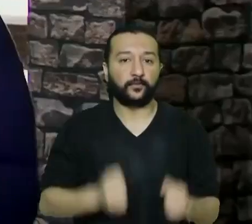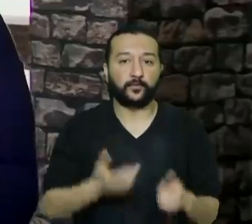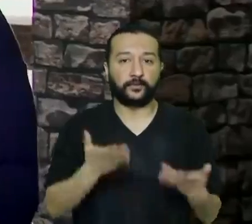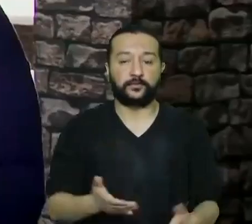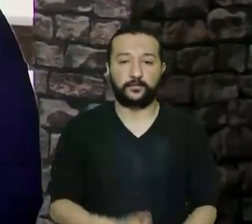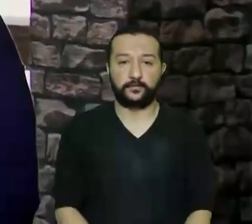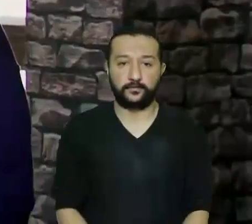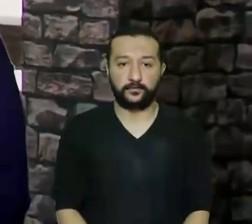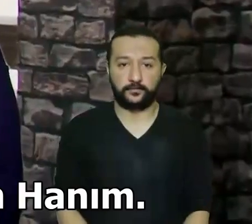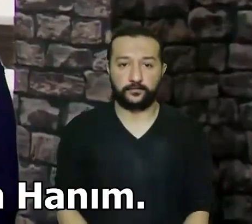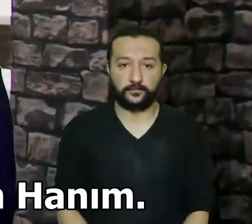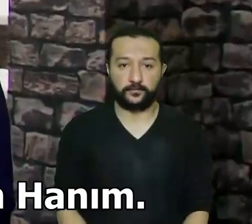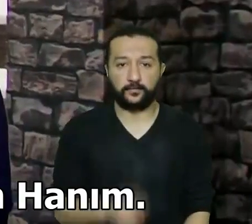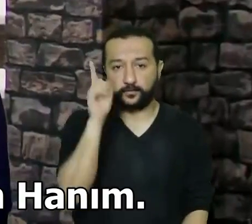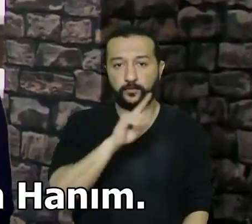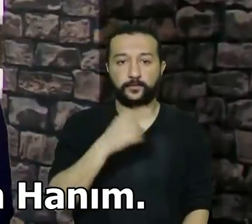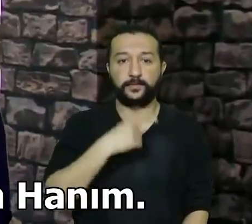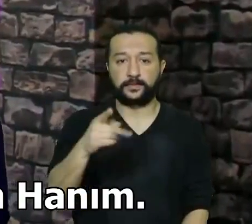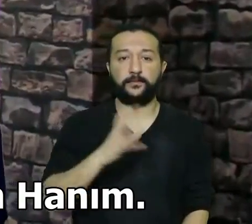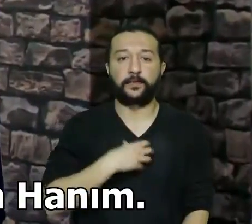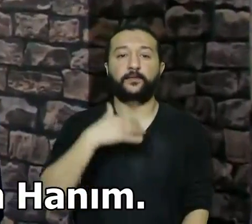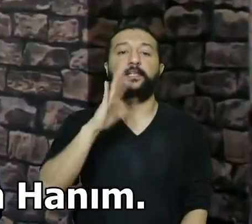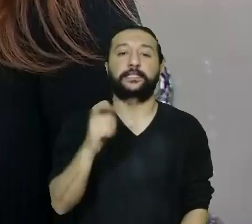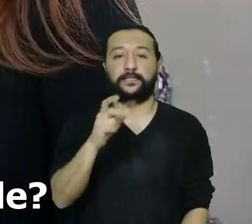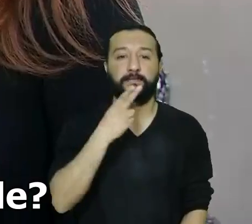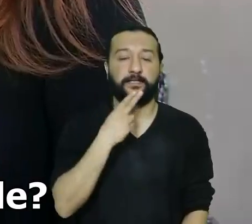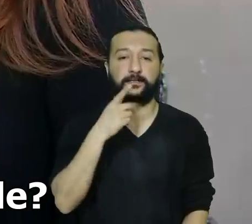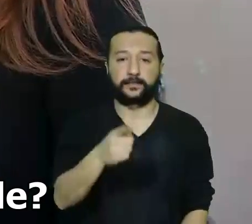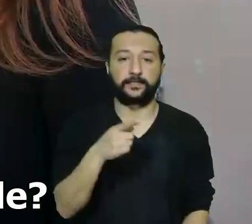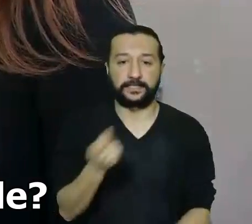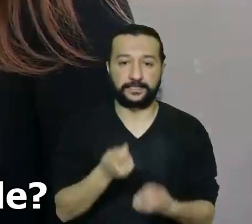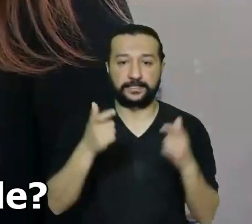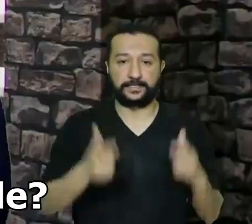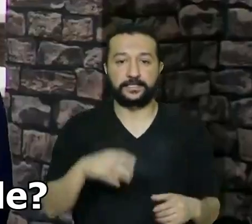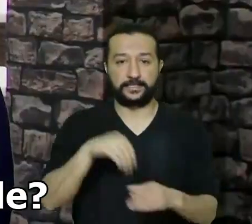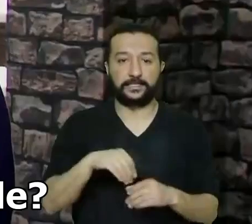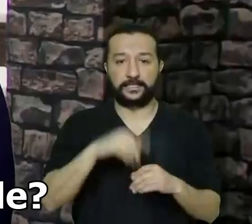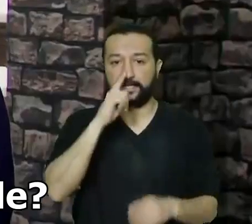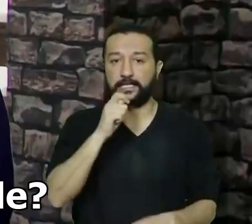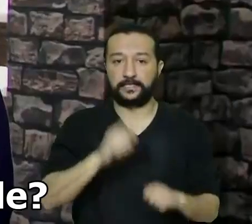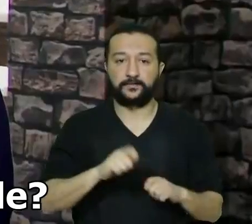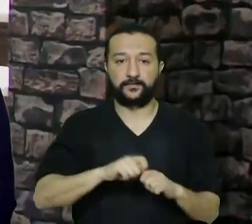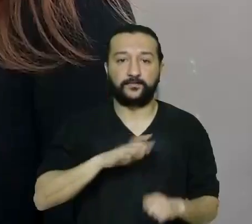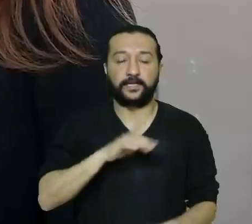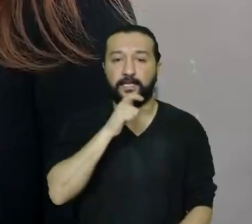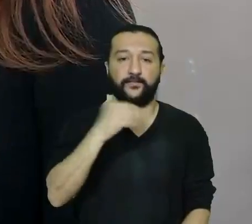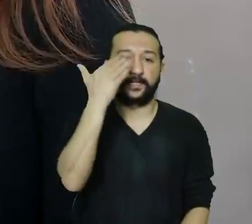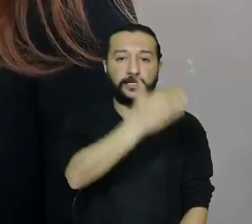zaman? Çünkü biz patron değiliz Cavidan Hanım. Mesai saatleri içerisinde ne işimiz var karaoke